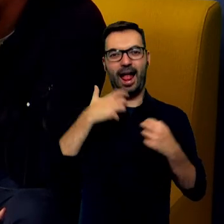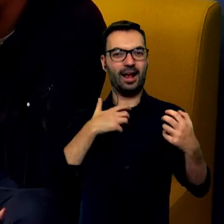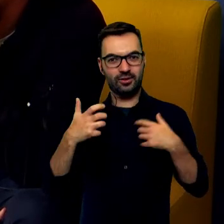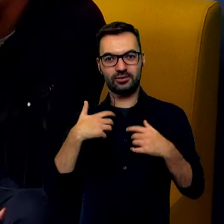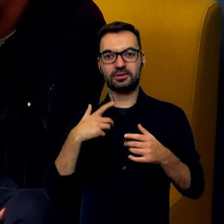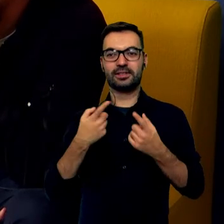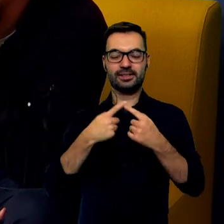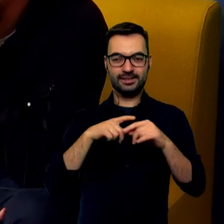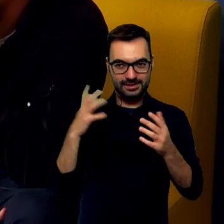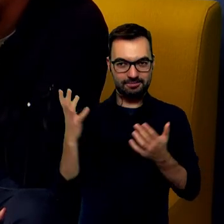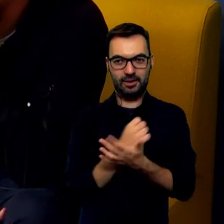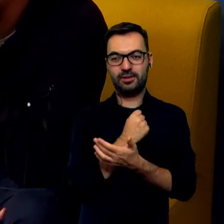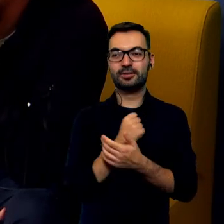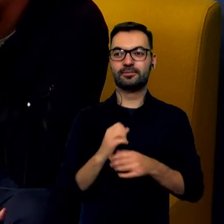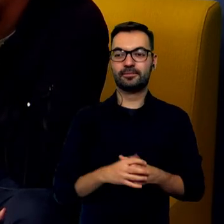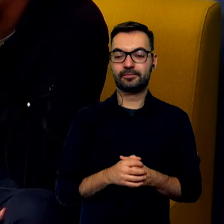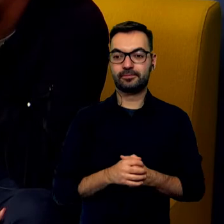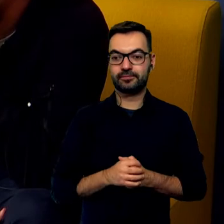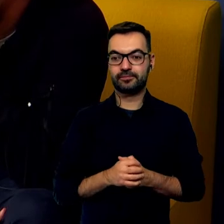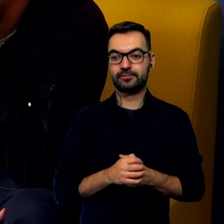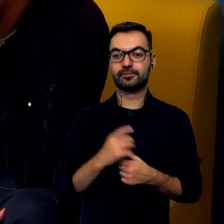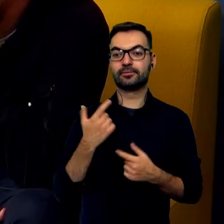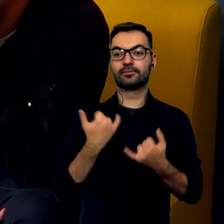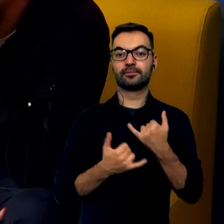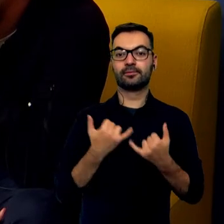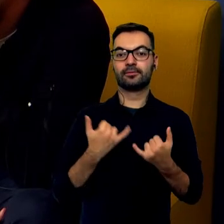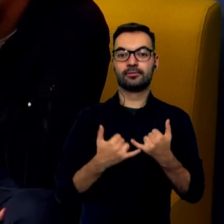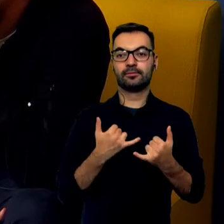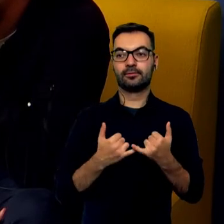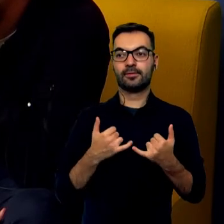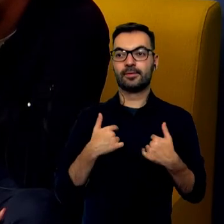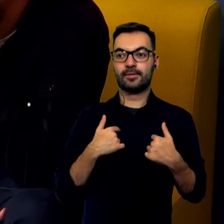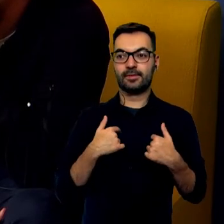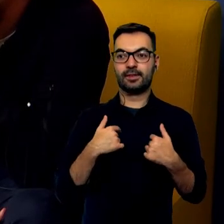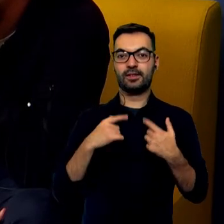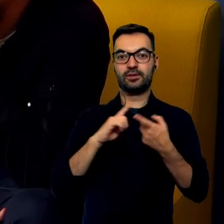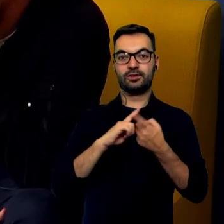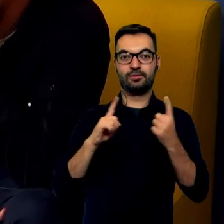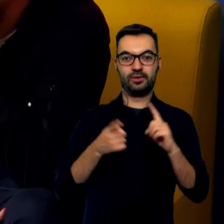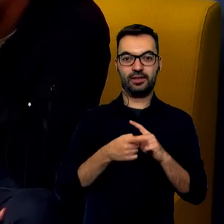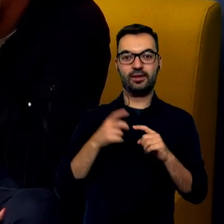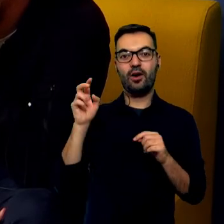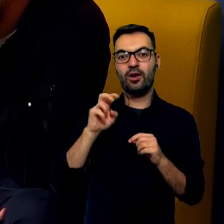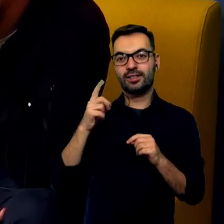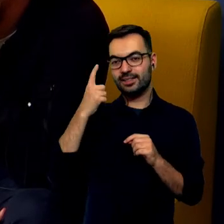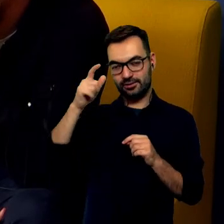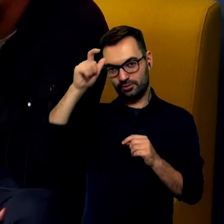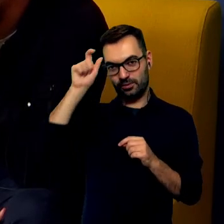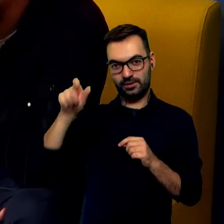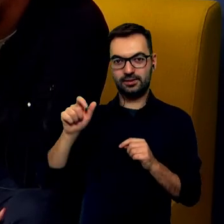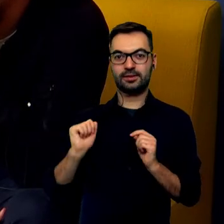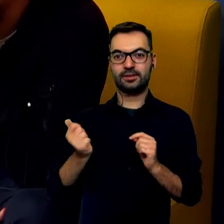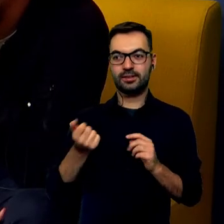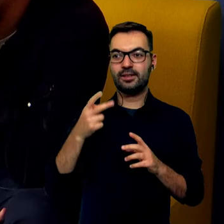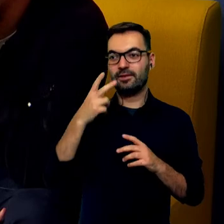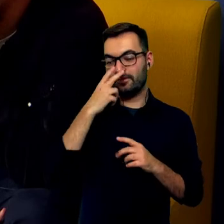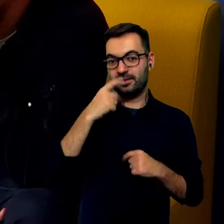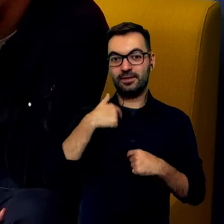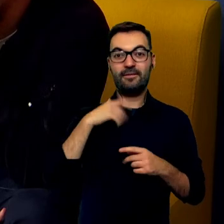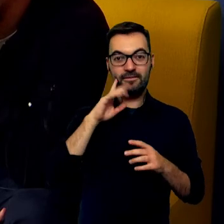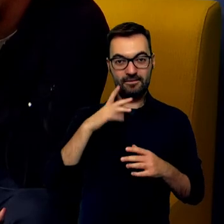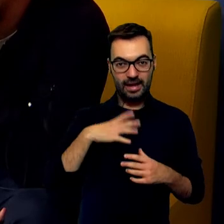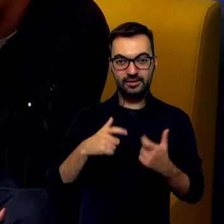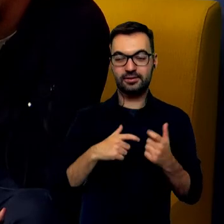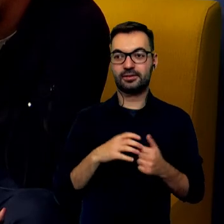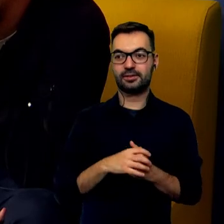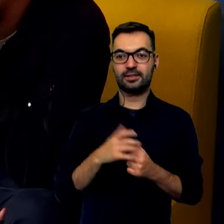marzenie spełniać. I ja poczułem, że skoro znalazłem na swojej drodze chociażby tego jednego człowieka, który zobaczył, że